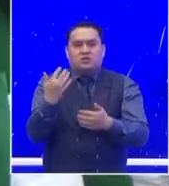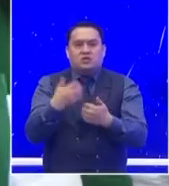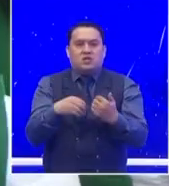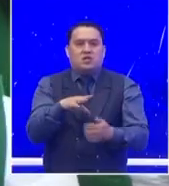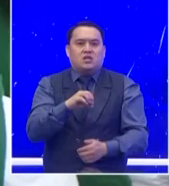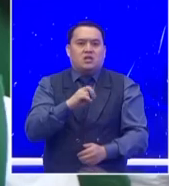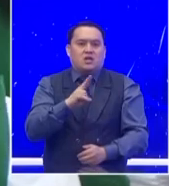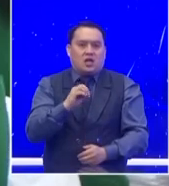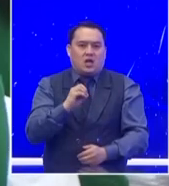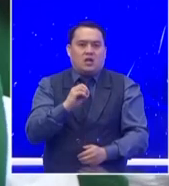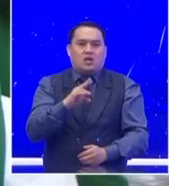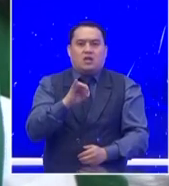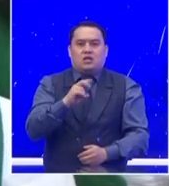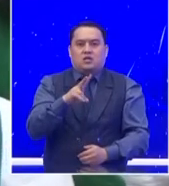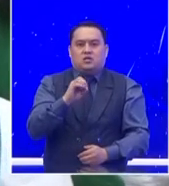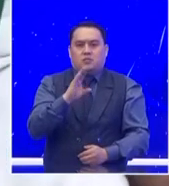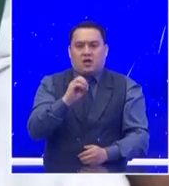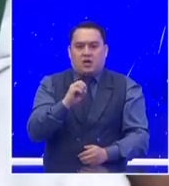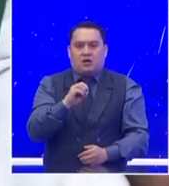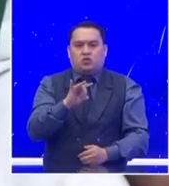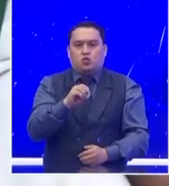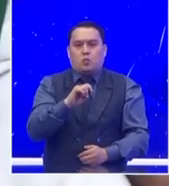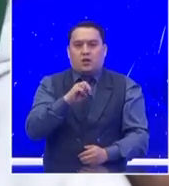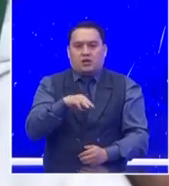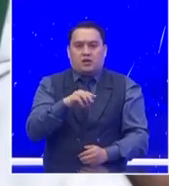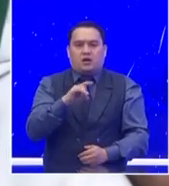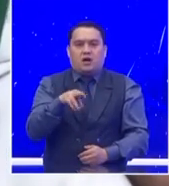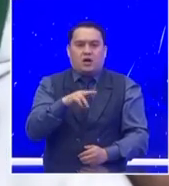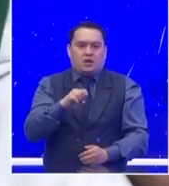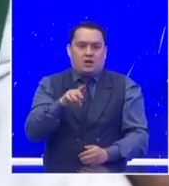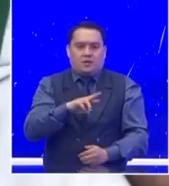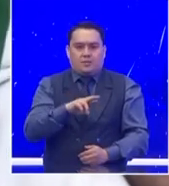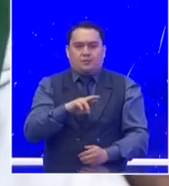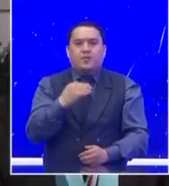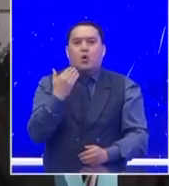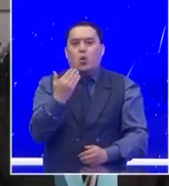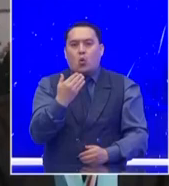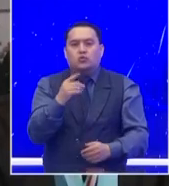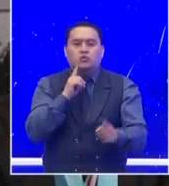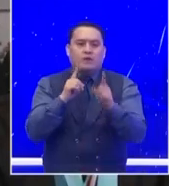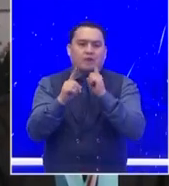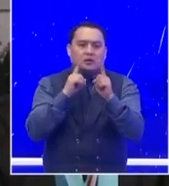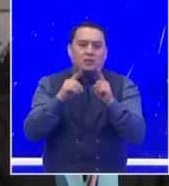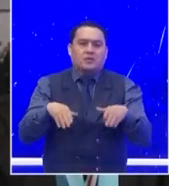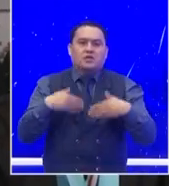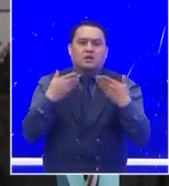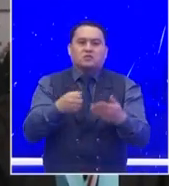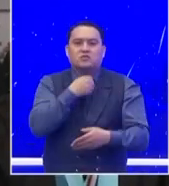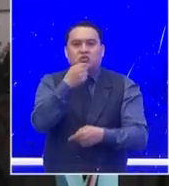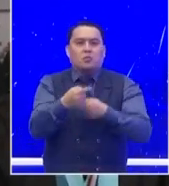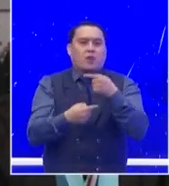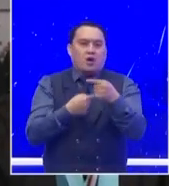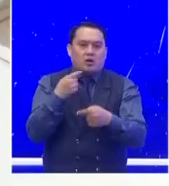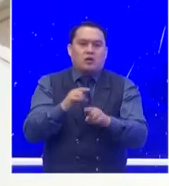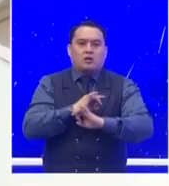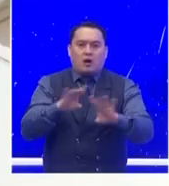Едиге Жунысбеков, Кенеспай Байбосунов, Жомарт Сексембаев и Рая Сиразиддинова. В ходе круглого стола представители старшего поколения